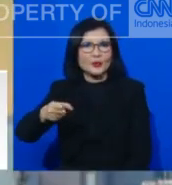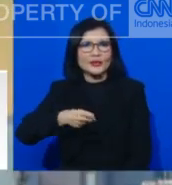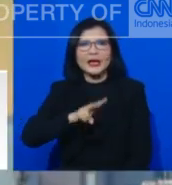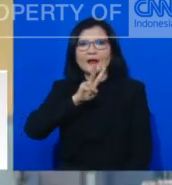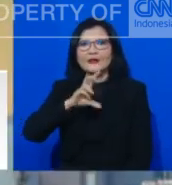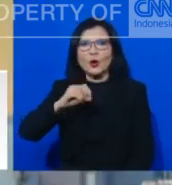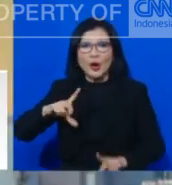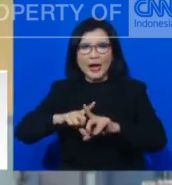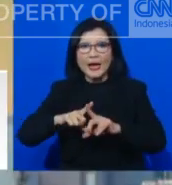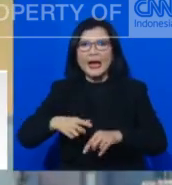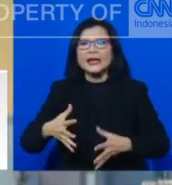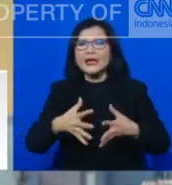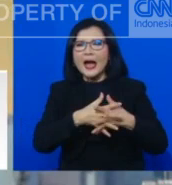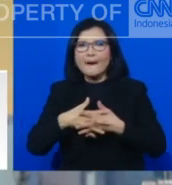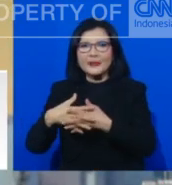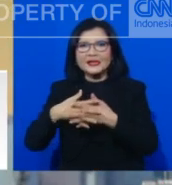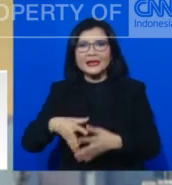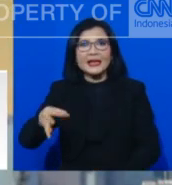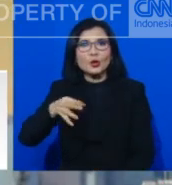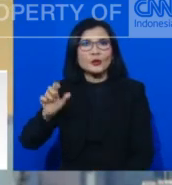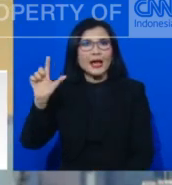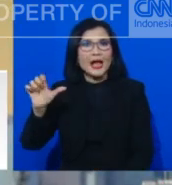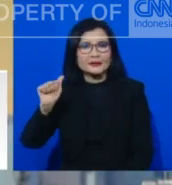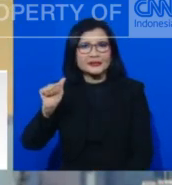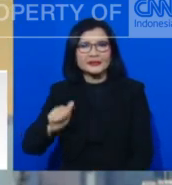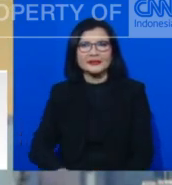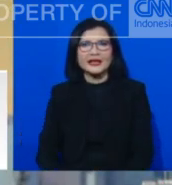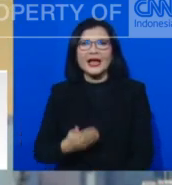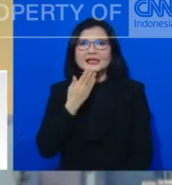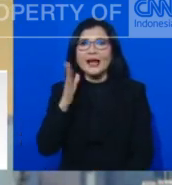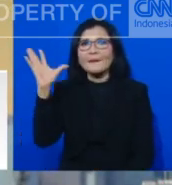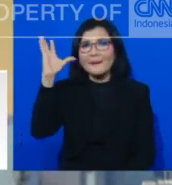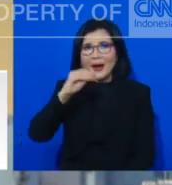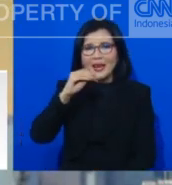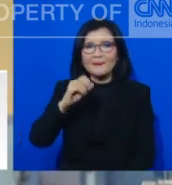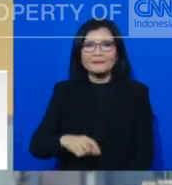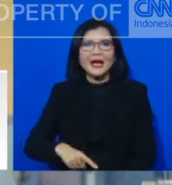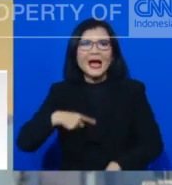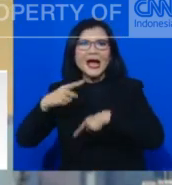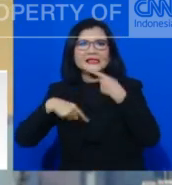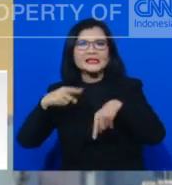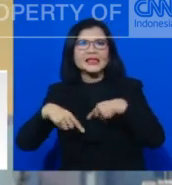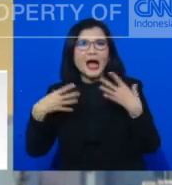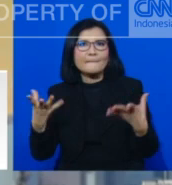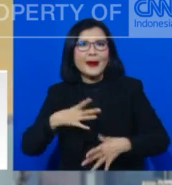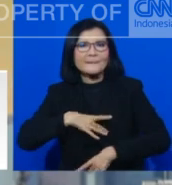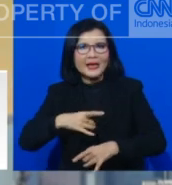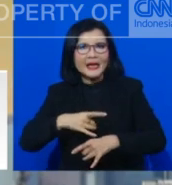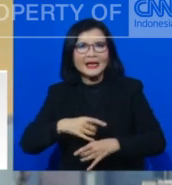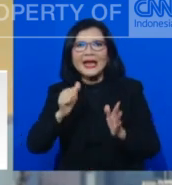Amerika Serikat ya selamat malam waktu Los Angeles Mas gandira ini ada cerita menarik apa nih dari Oskar